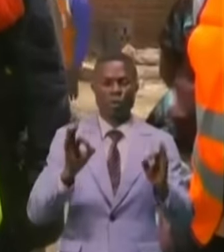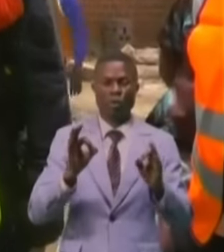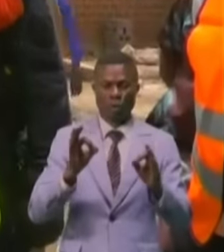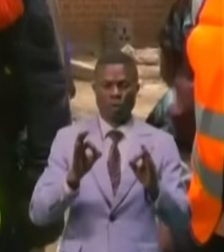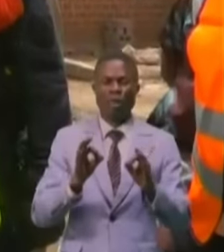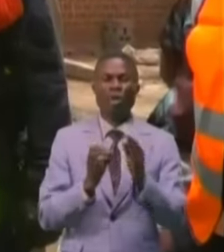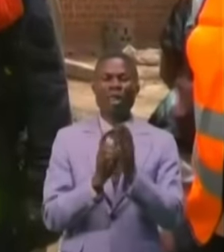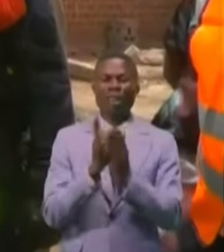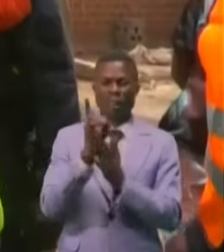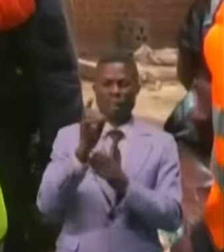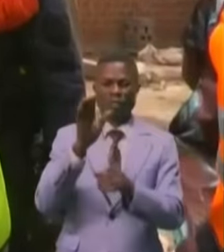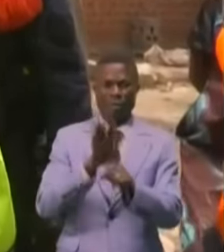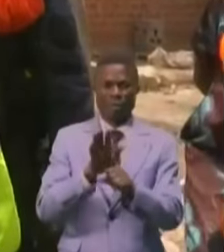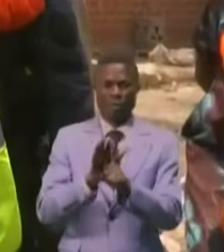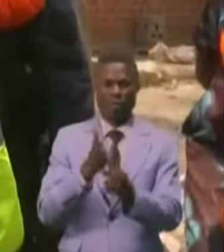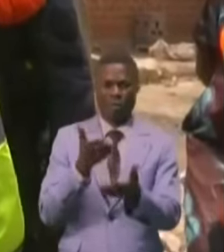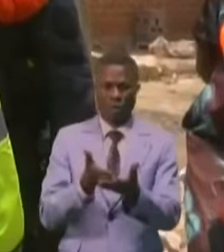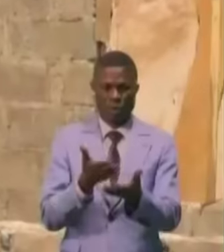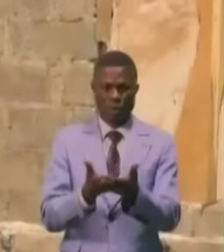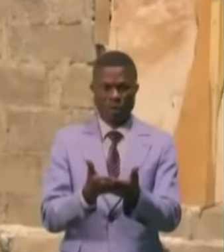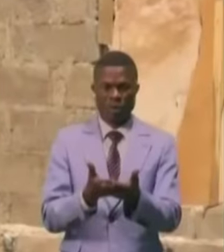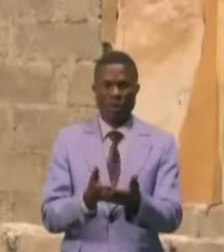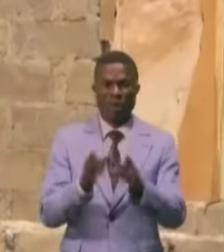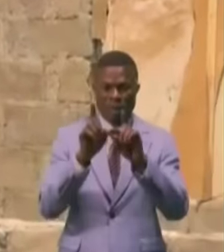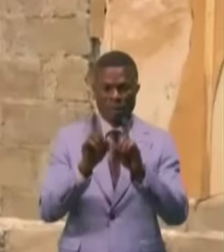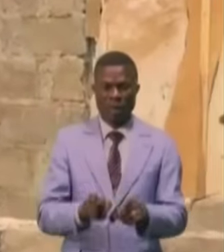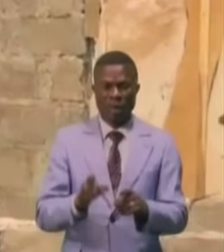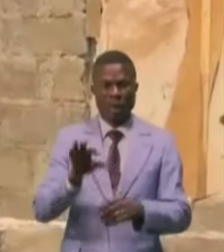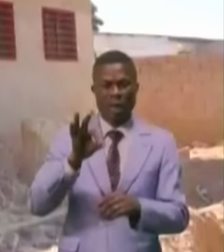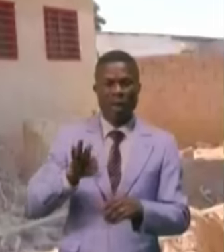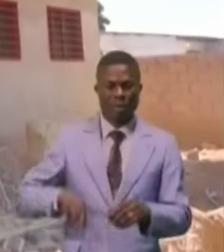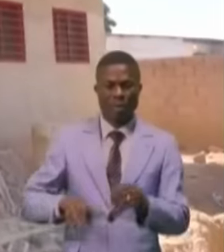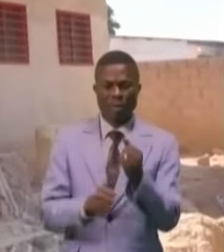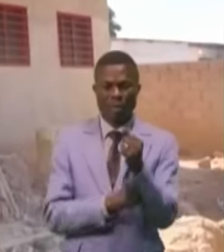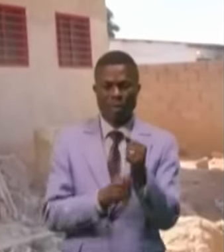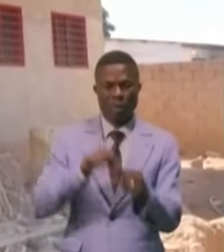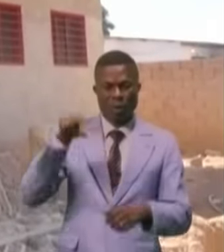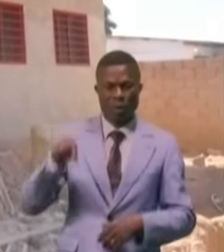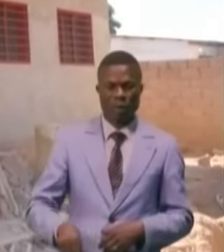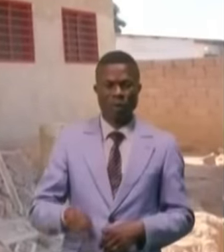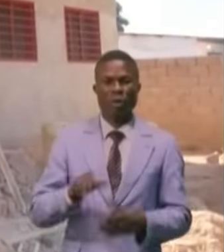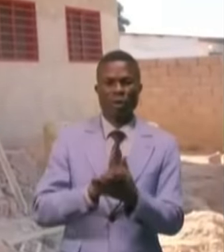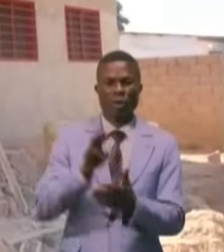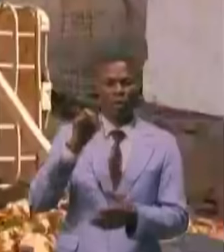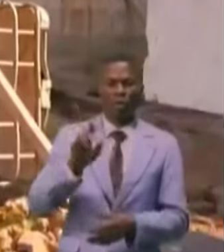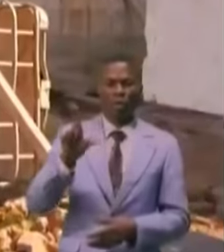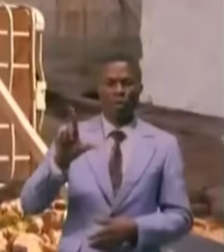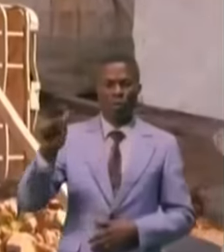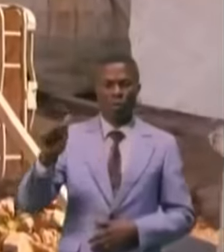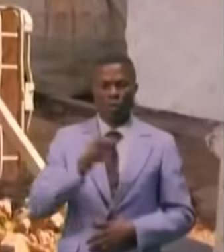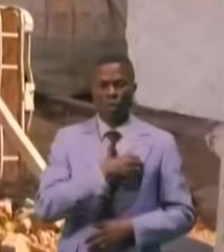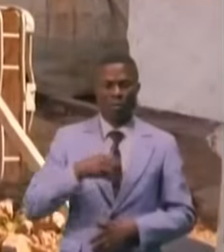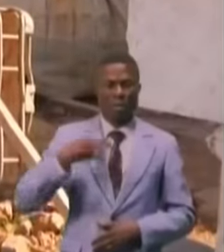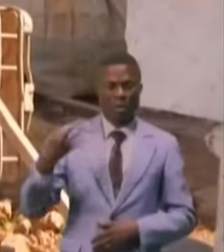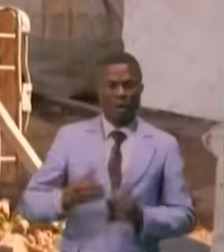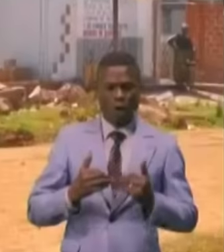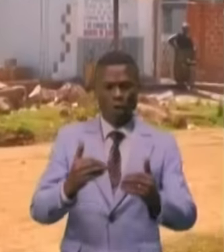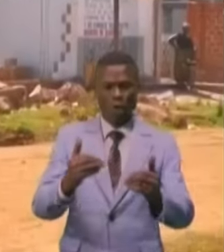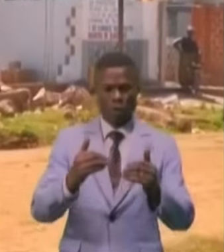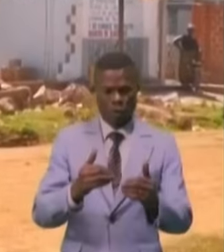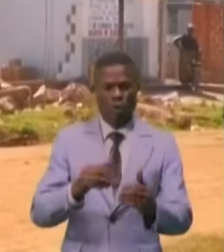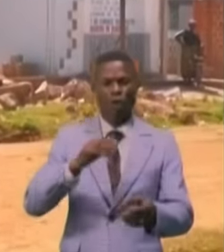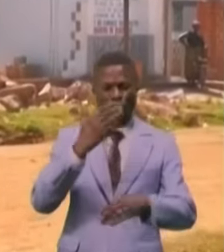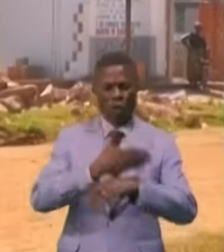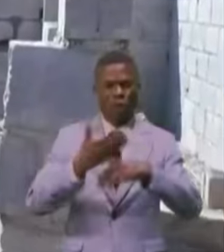terres à la grande satisfaction de leurs bénéficiaires. Au quartier Louilou, Françoise Mangouéji poursuit la modernisation